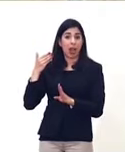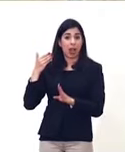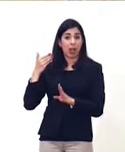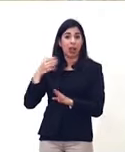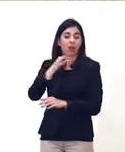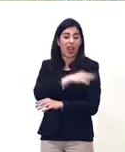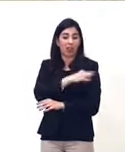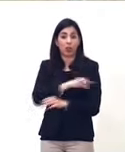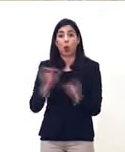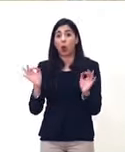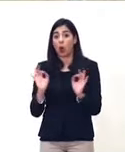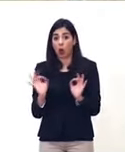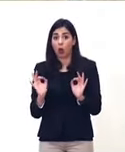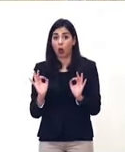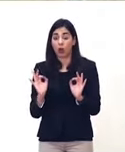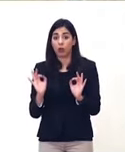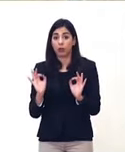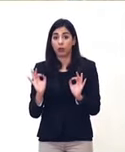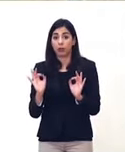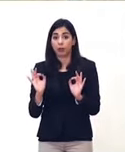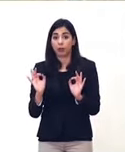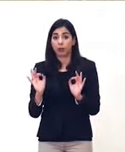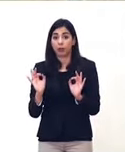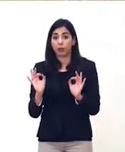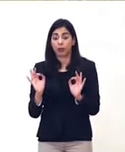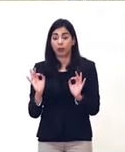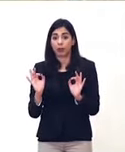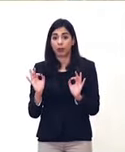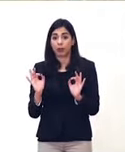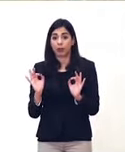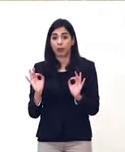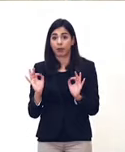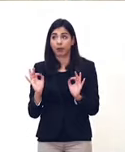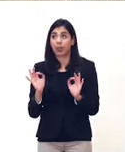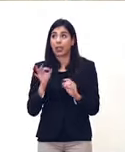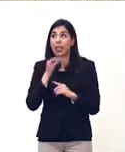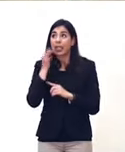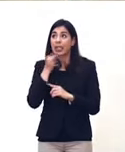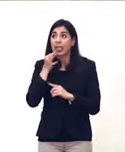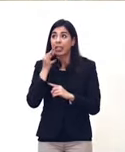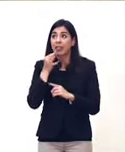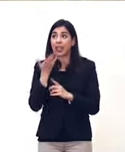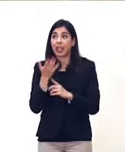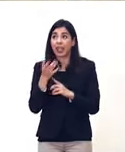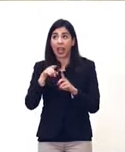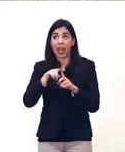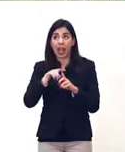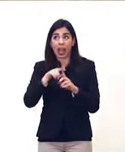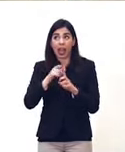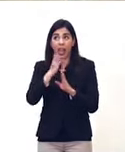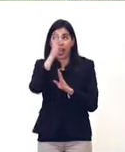di vaccinazioni quindi prima della nell'area prima di al la curva verde e gli over 80 era quella che